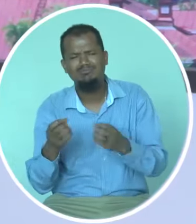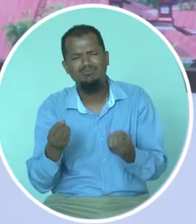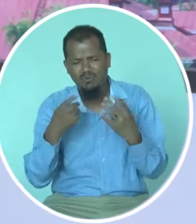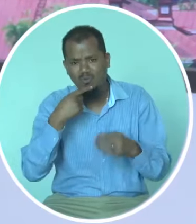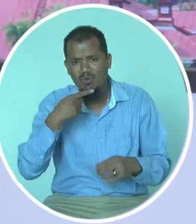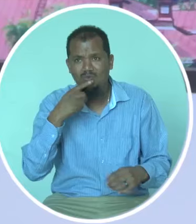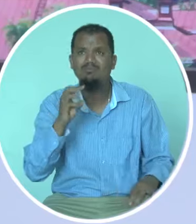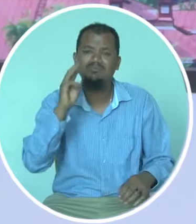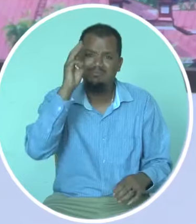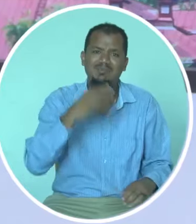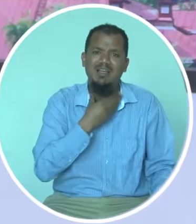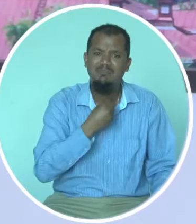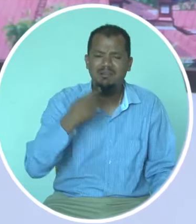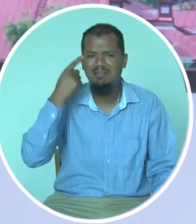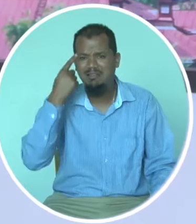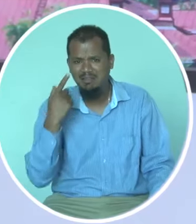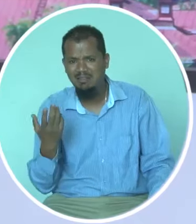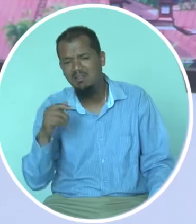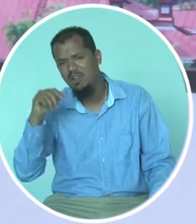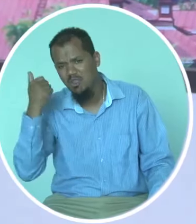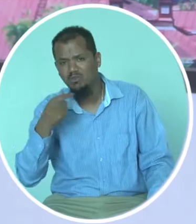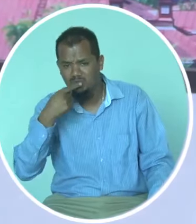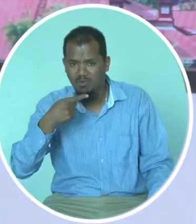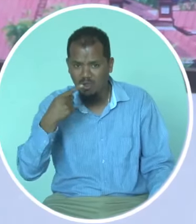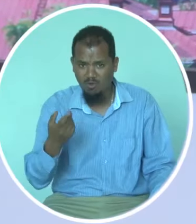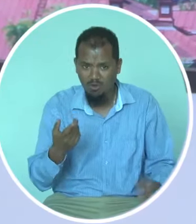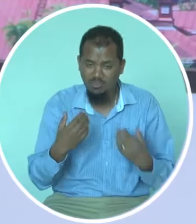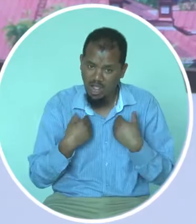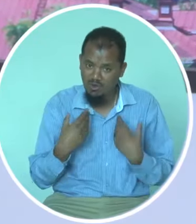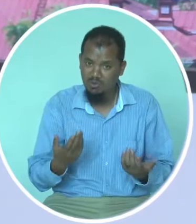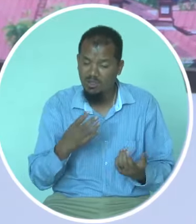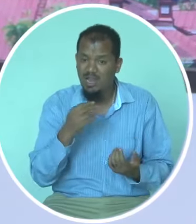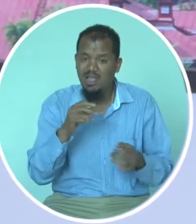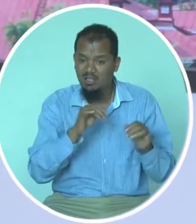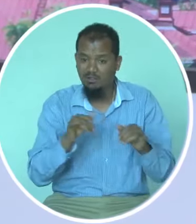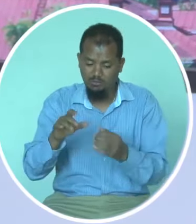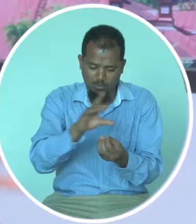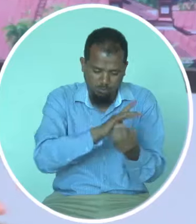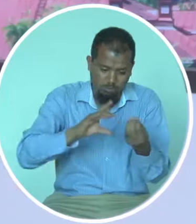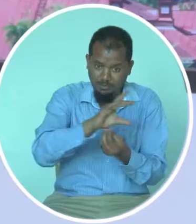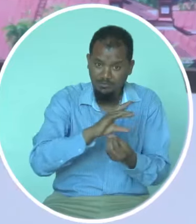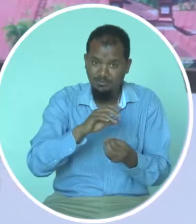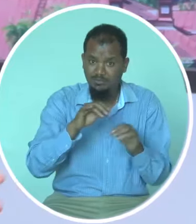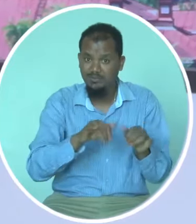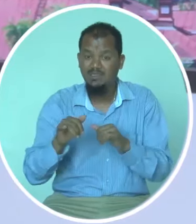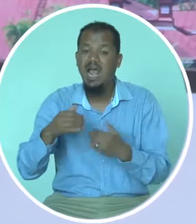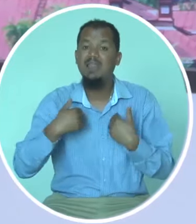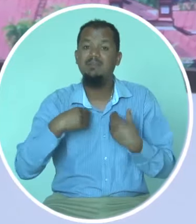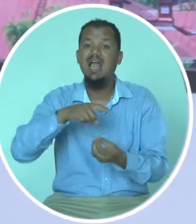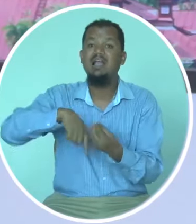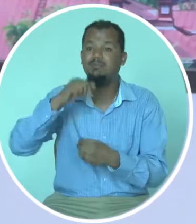ቋንቋዎች ይነገራሉ ሰሜን ስንሄድ አማርኛና ትግርኛ ሌሎችን ቋንቋዎች ይነገራሉና እንደየክልሉና እንዳለንበት